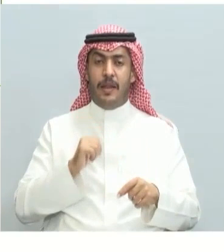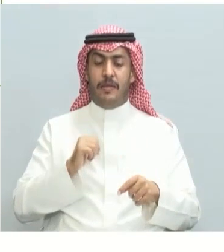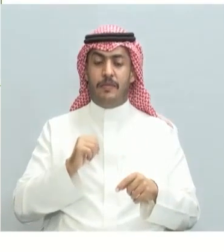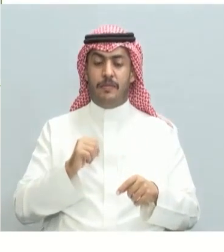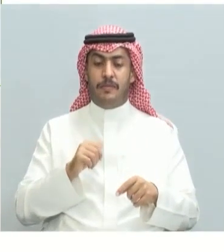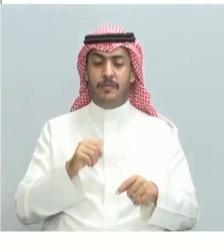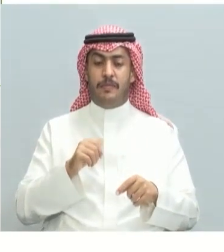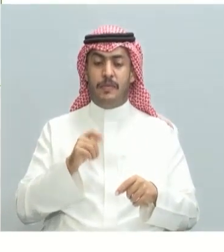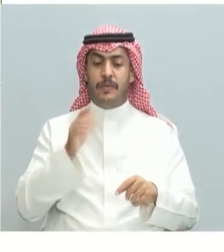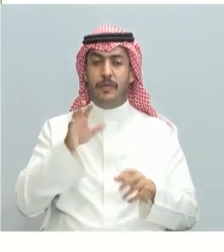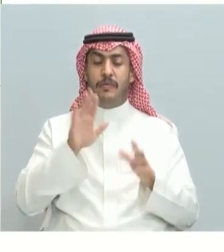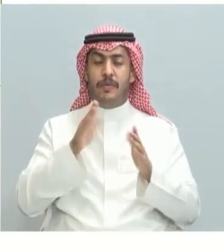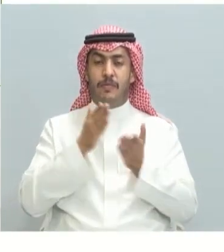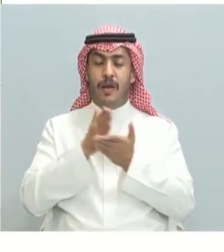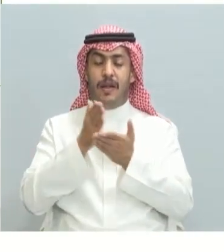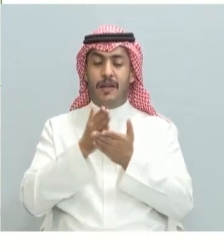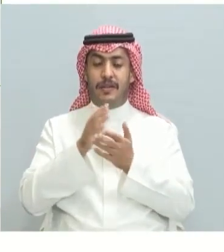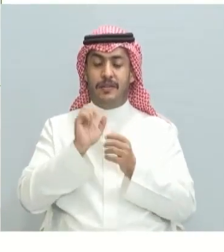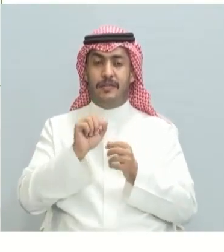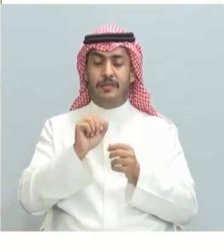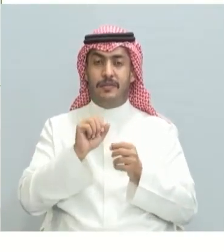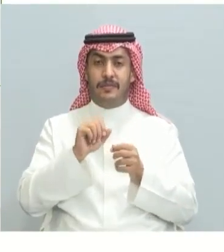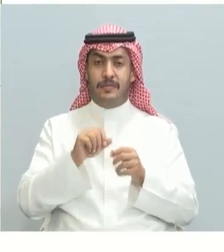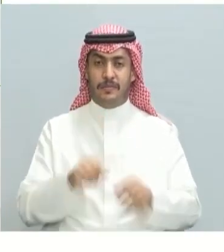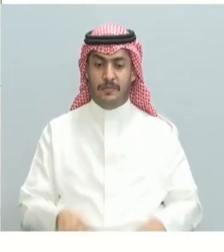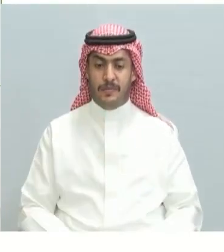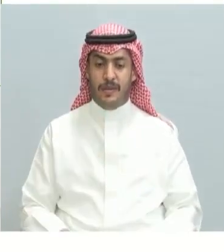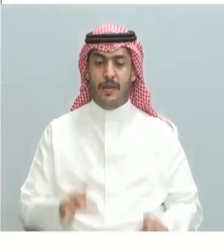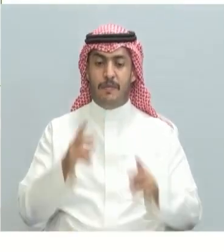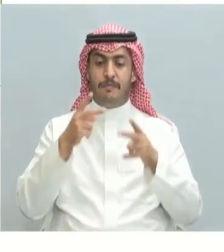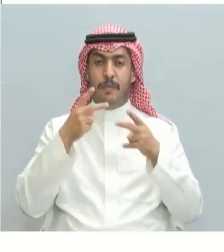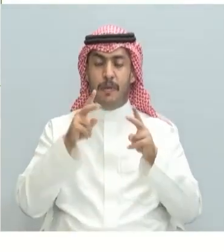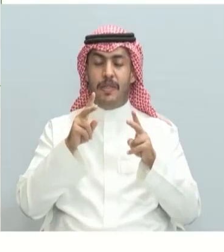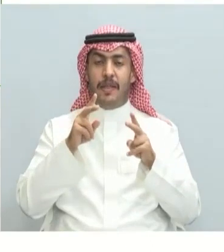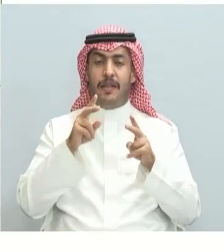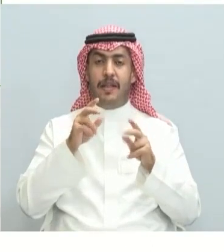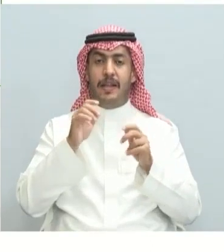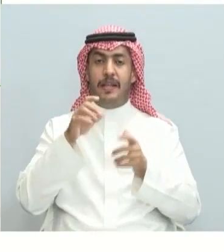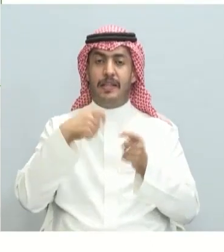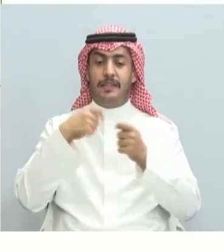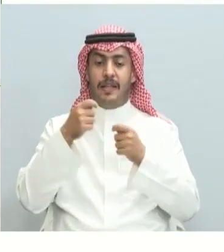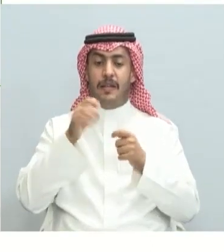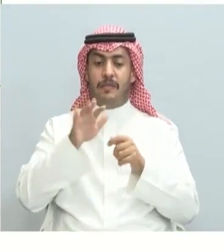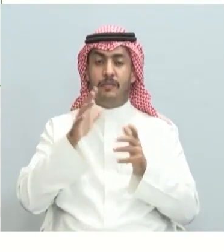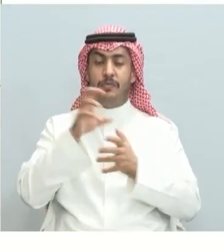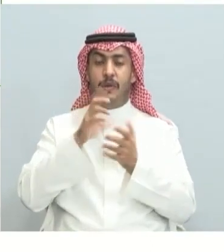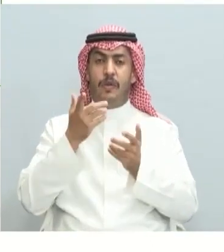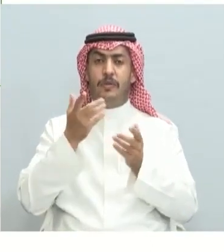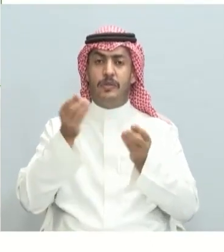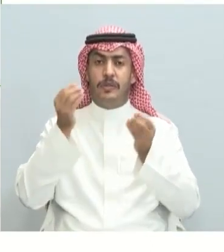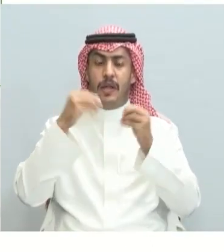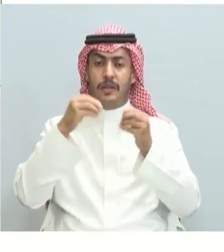سابقا في مقرر مبادئ الاقتصاد فهنا لدي مشكله التضخم